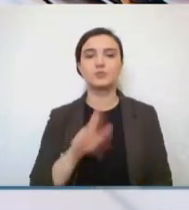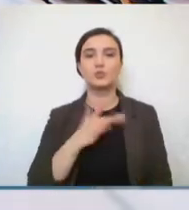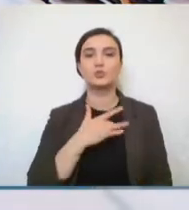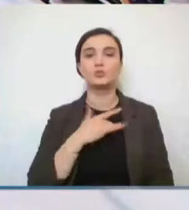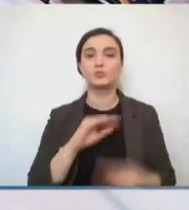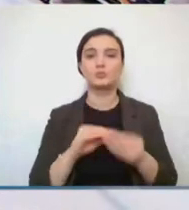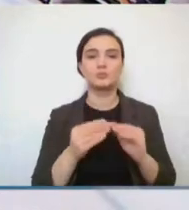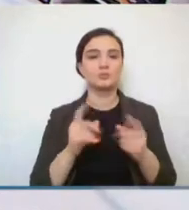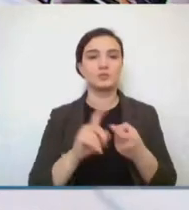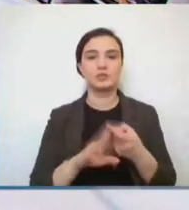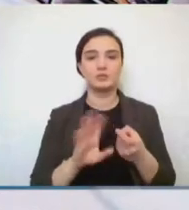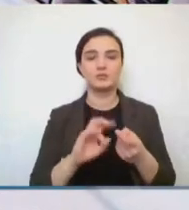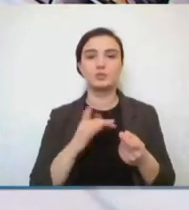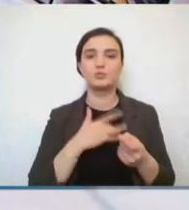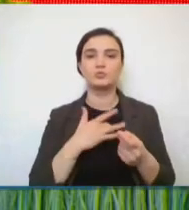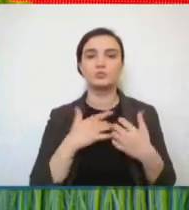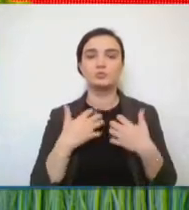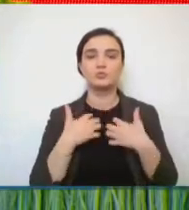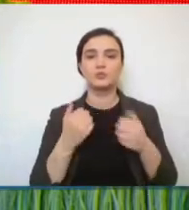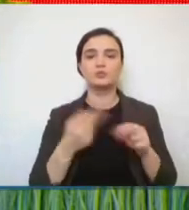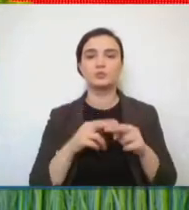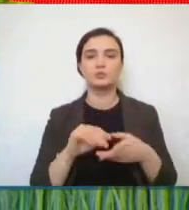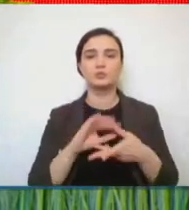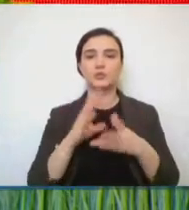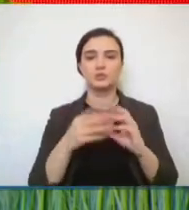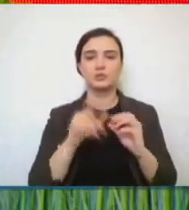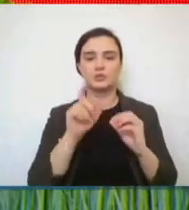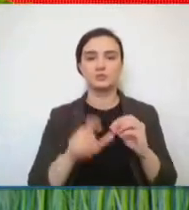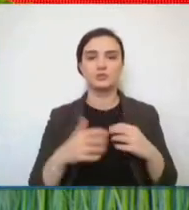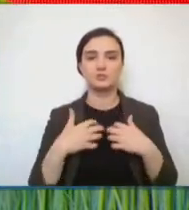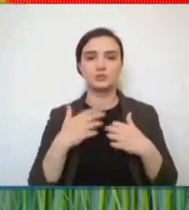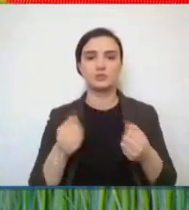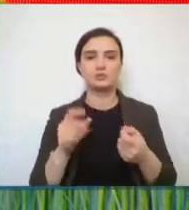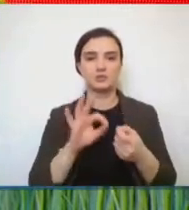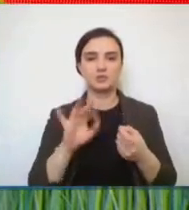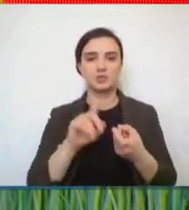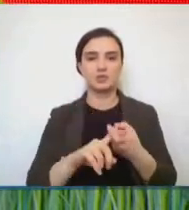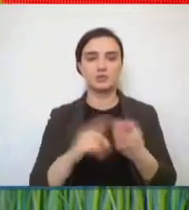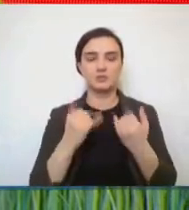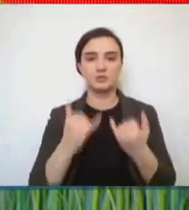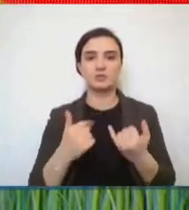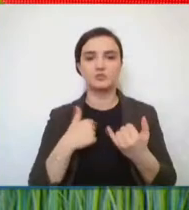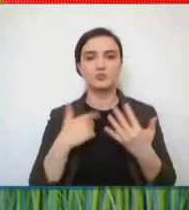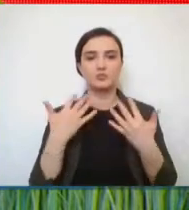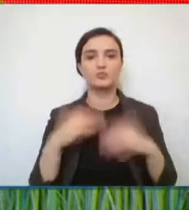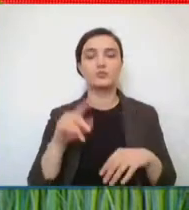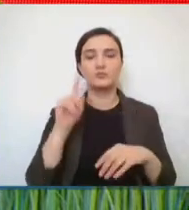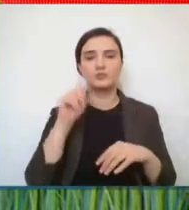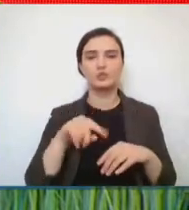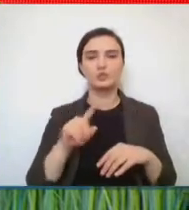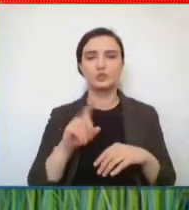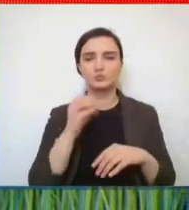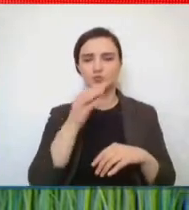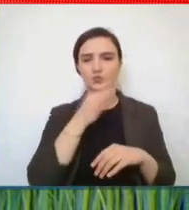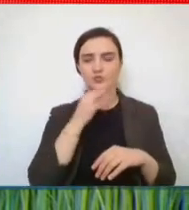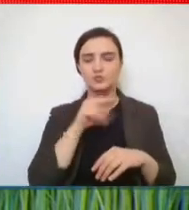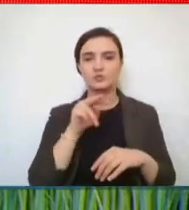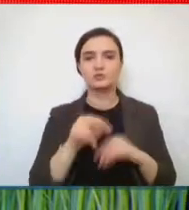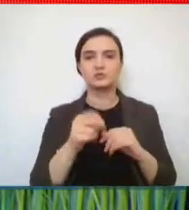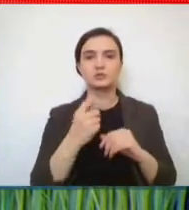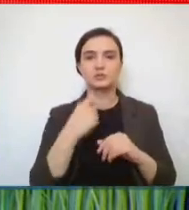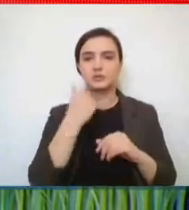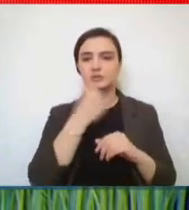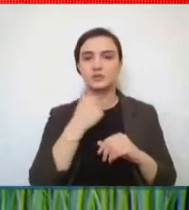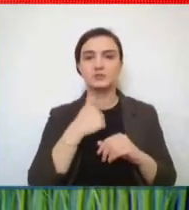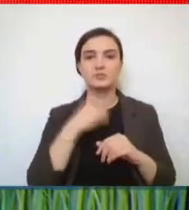ჯანმრთელობას. ეს ეხება ზოგადად ადამიანის ჯანმრთელობას. დღეს ჩვენ უკვე ვიცით, რომ ჯერ კიდევ 2011 წელს მე ხშირად